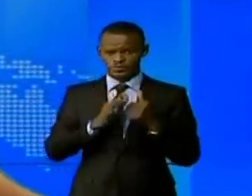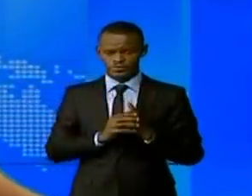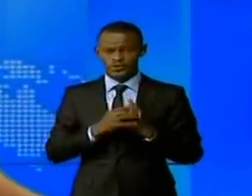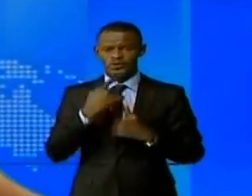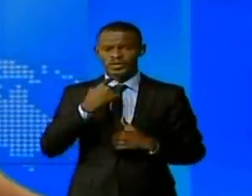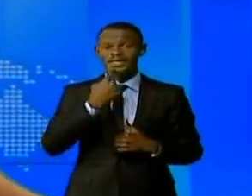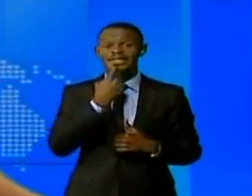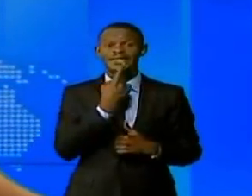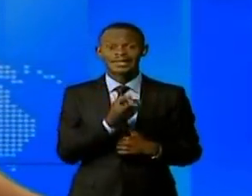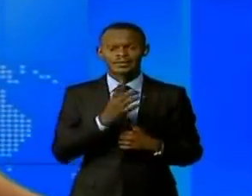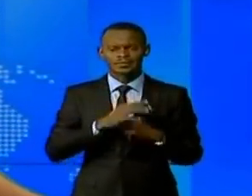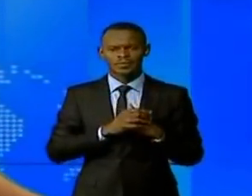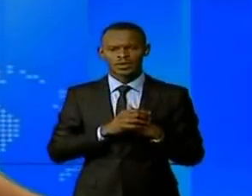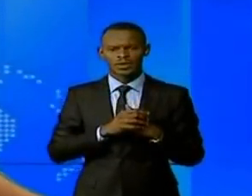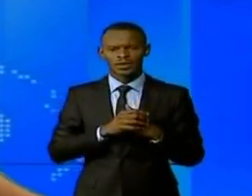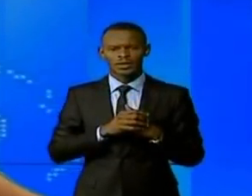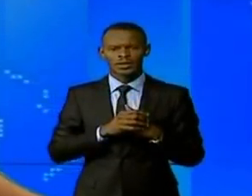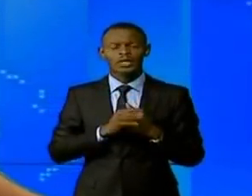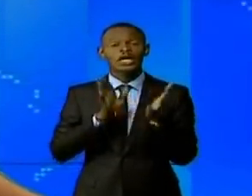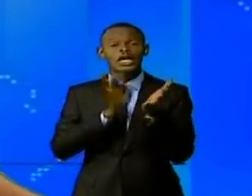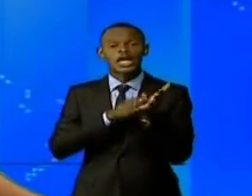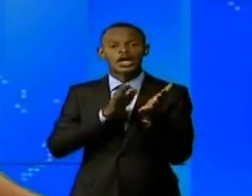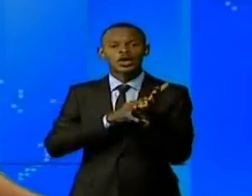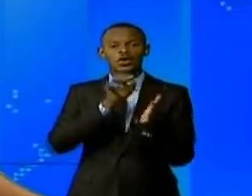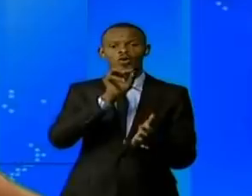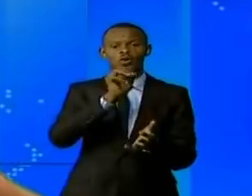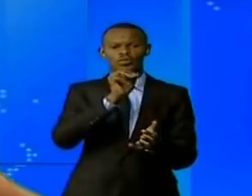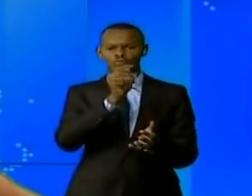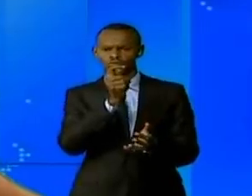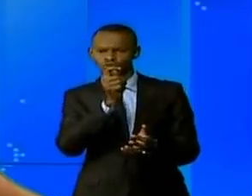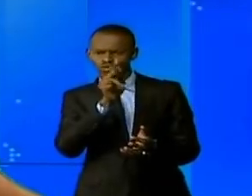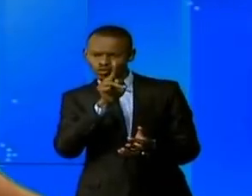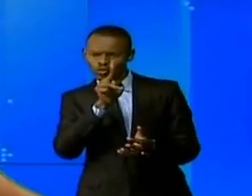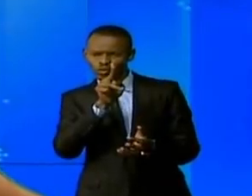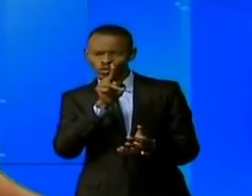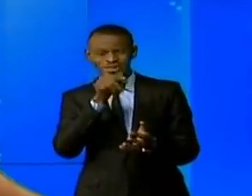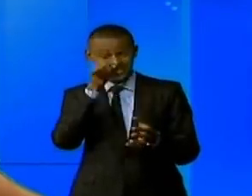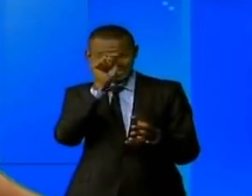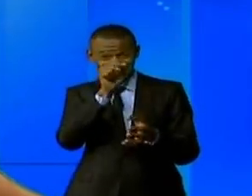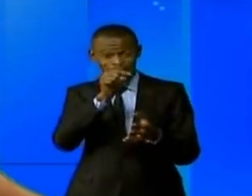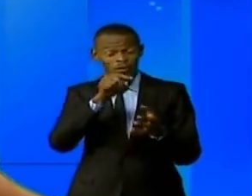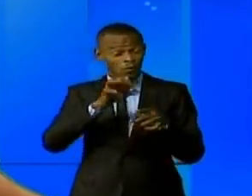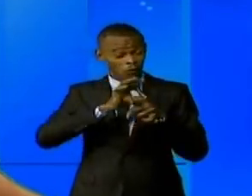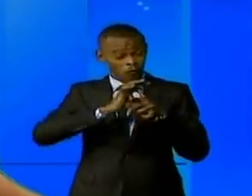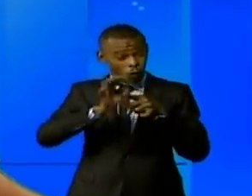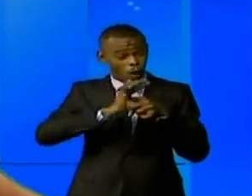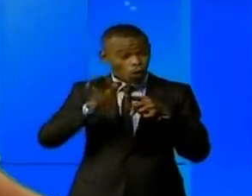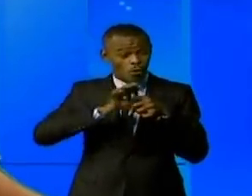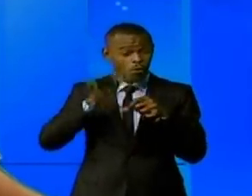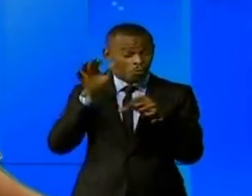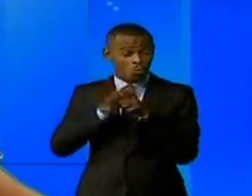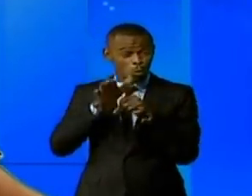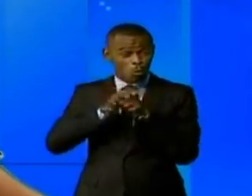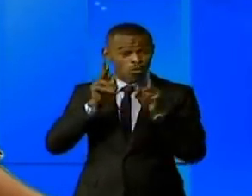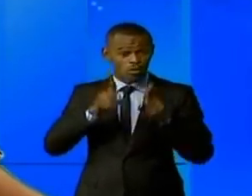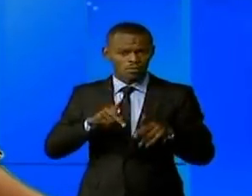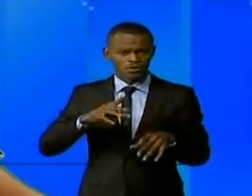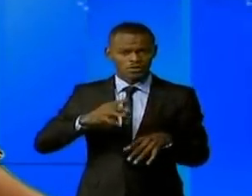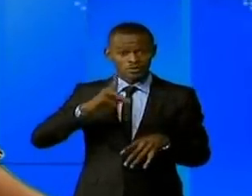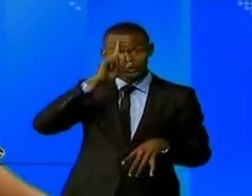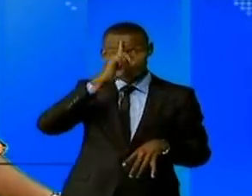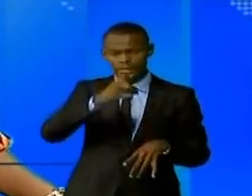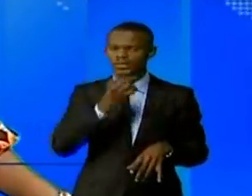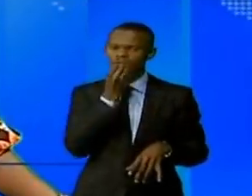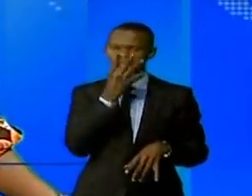Moutou, ex-collège Saint-Jean-Berquemance, a formé plusieurs intellectuels et scientifiques de ces pays, comme le feu Étienne